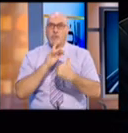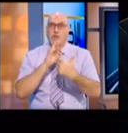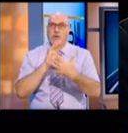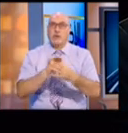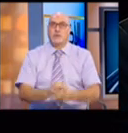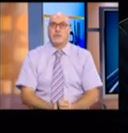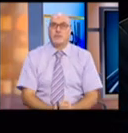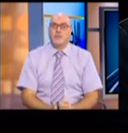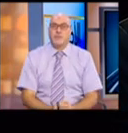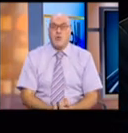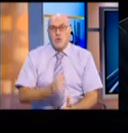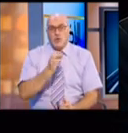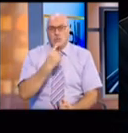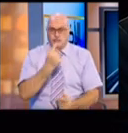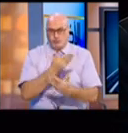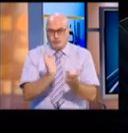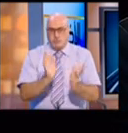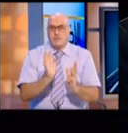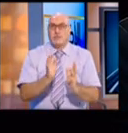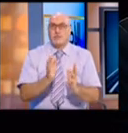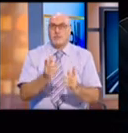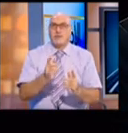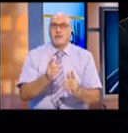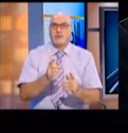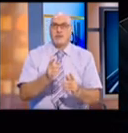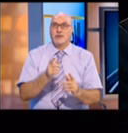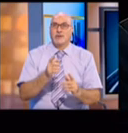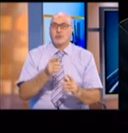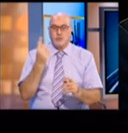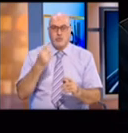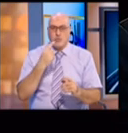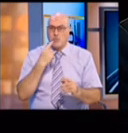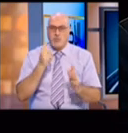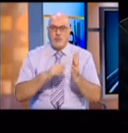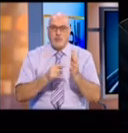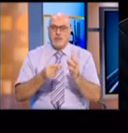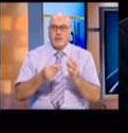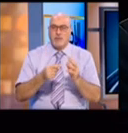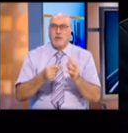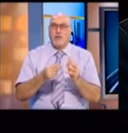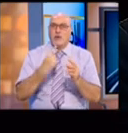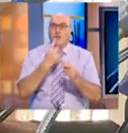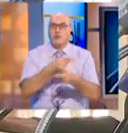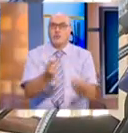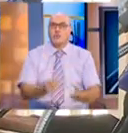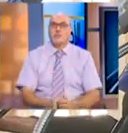أحيانا فيها ما يؤلم، ولكن أنا أفضل الصراحة على شيء